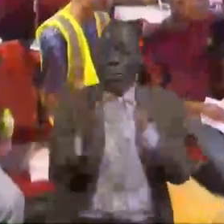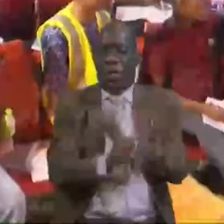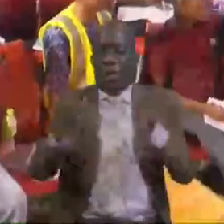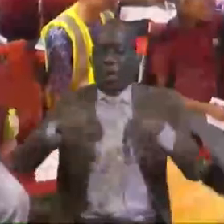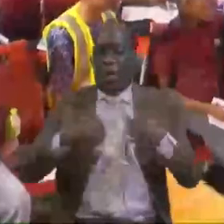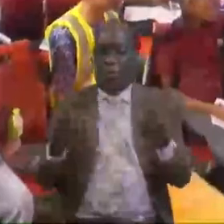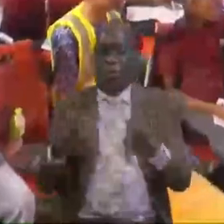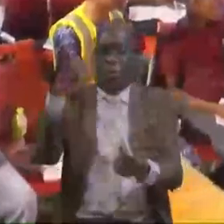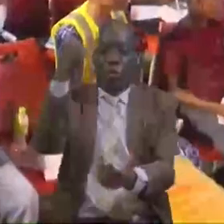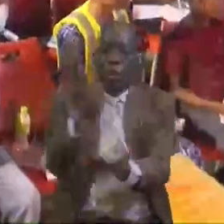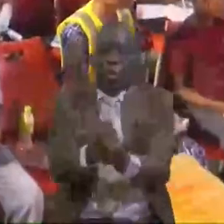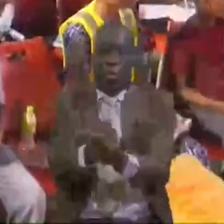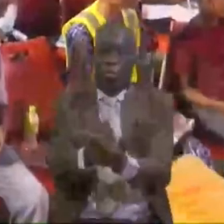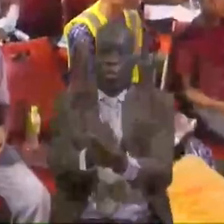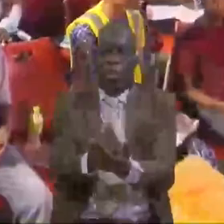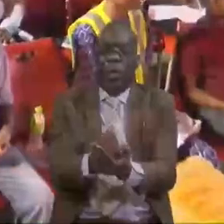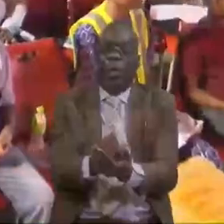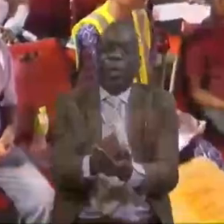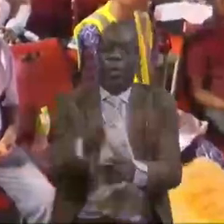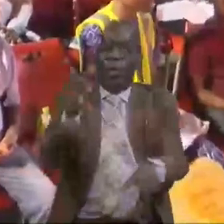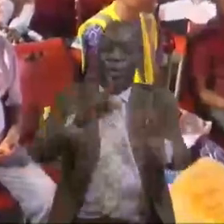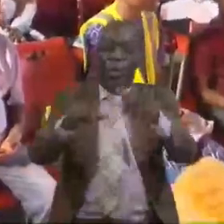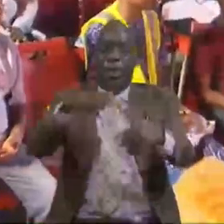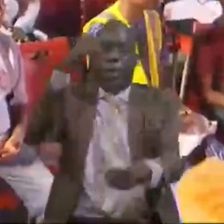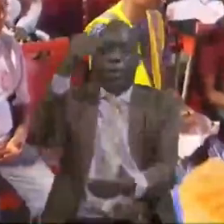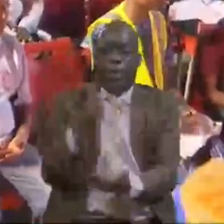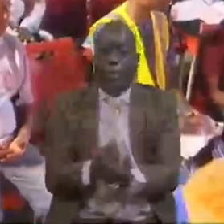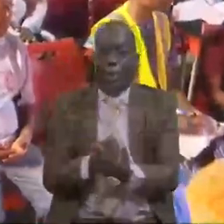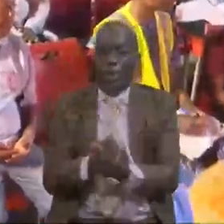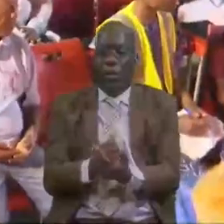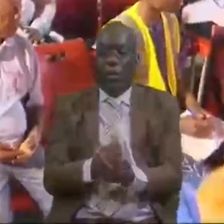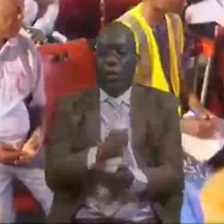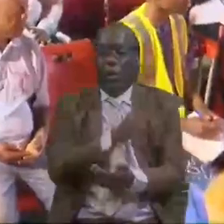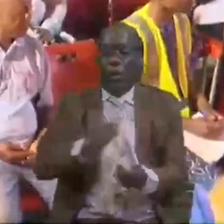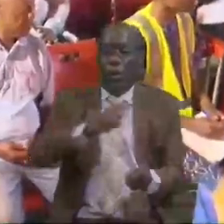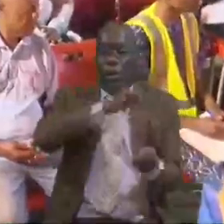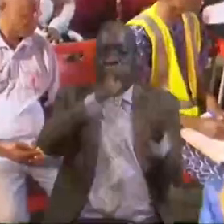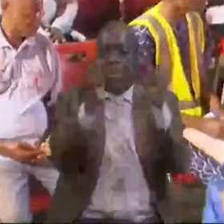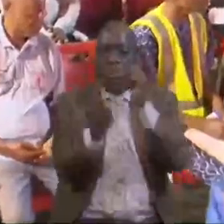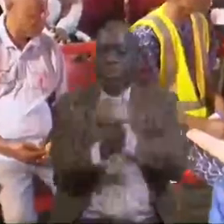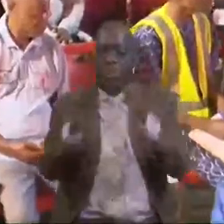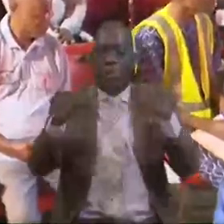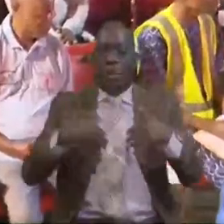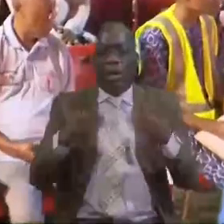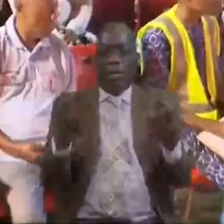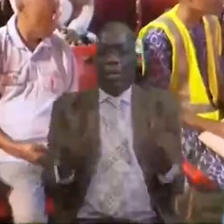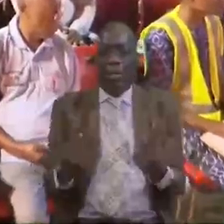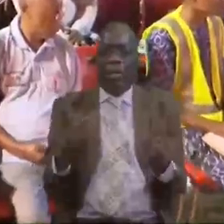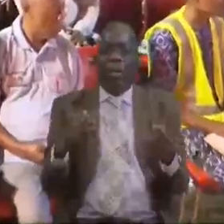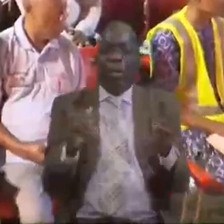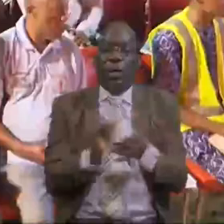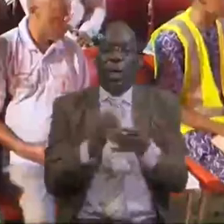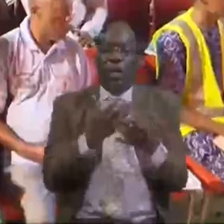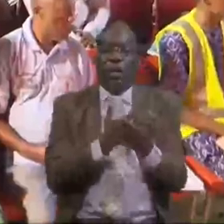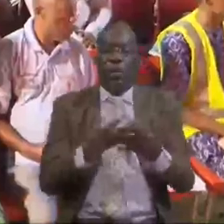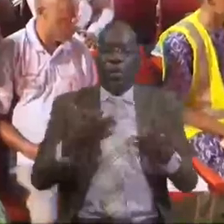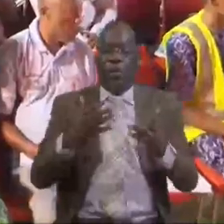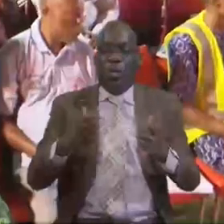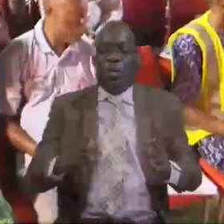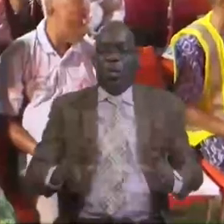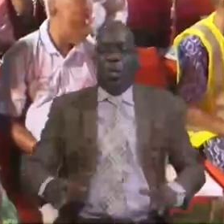venu. Donnez-moi un bon amen. Une transformation est venue et cette vie